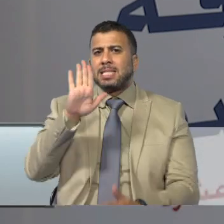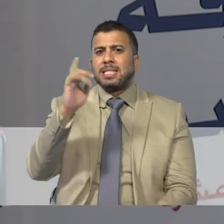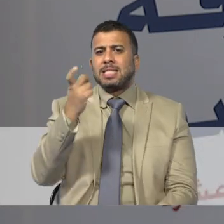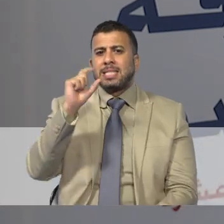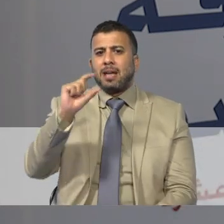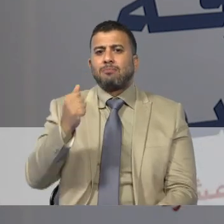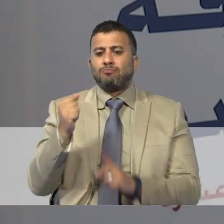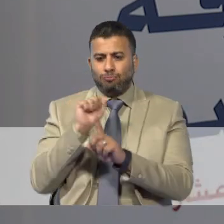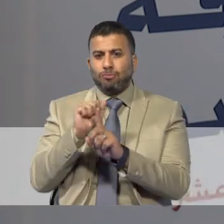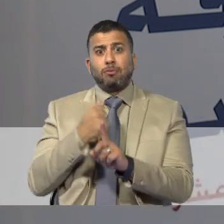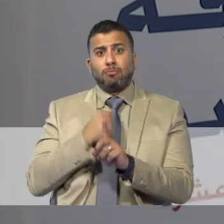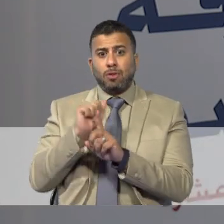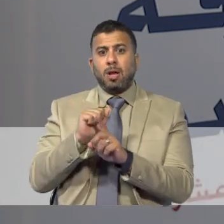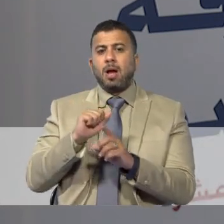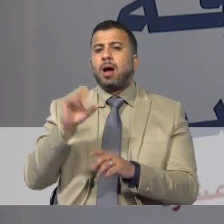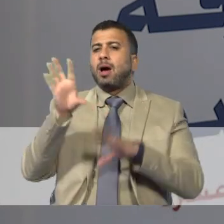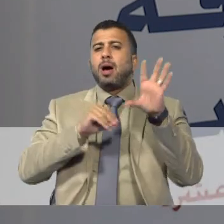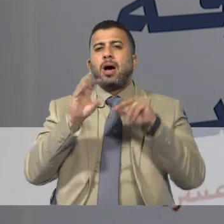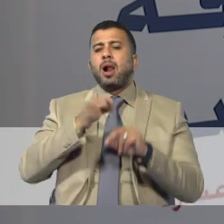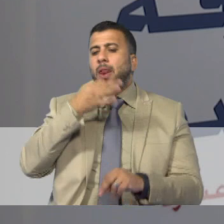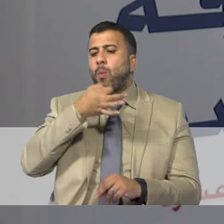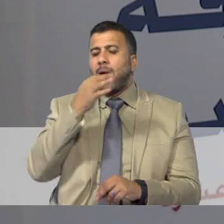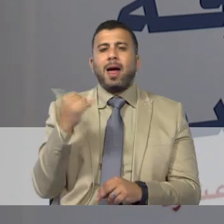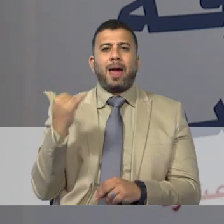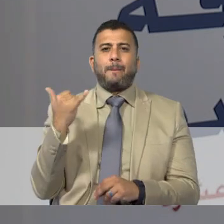في ميدان الرواية العربية،